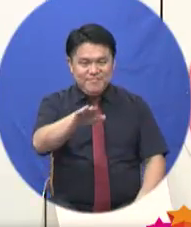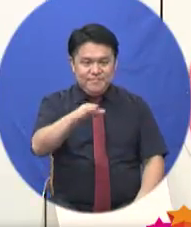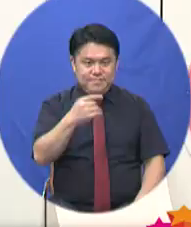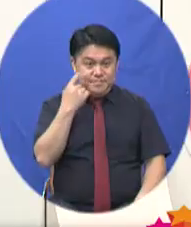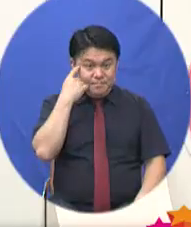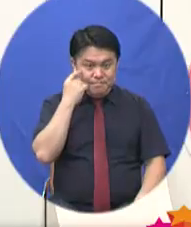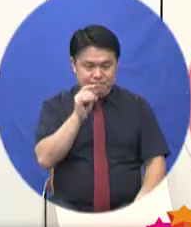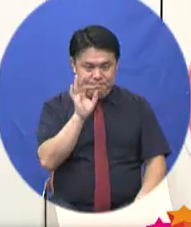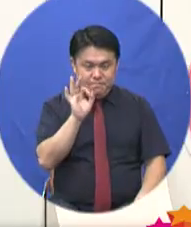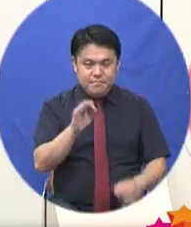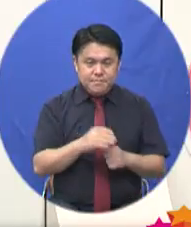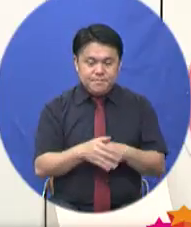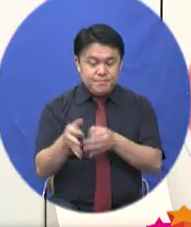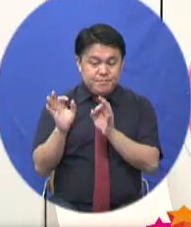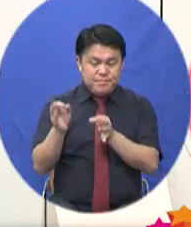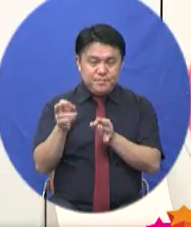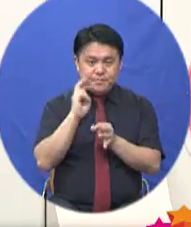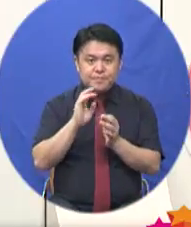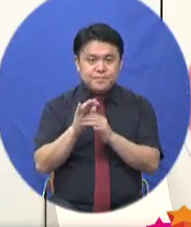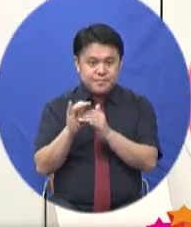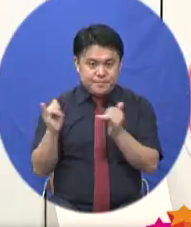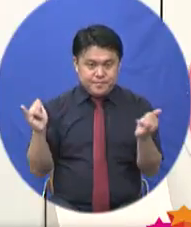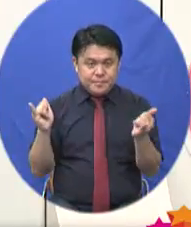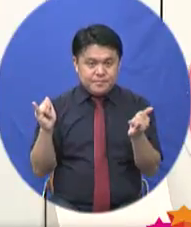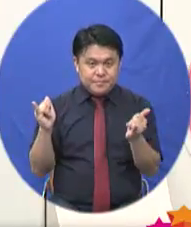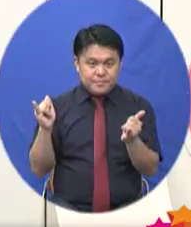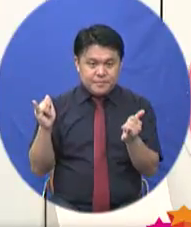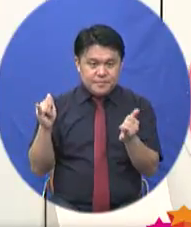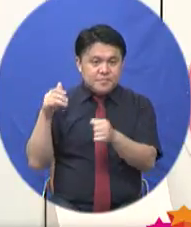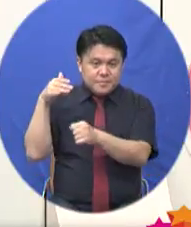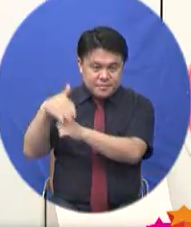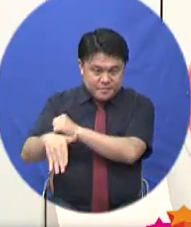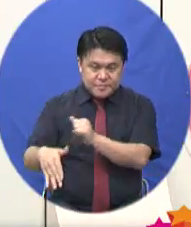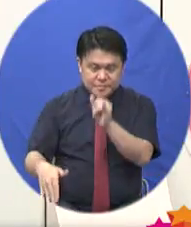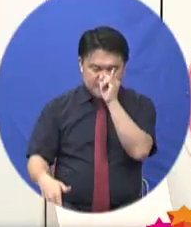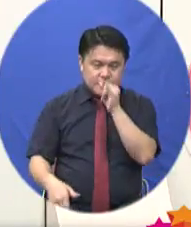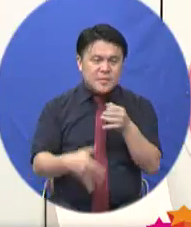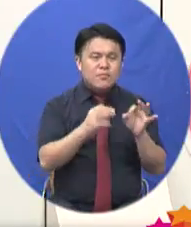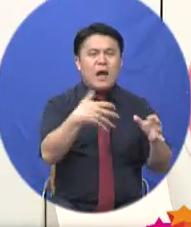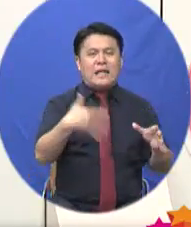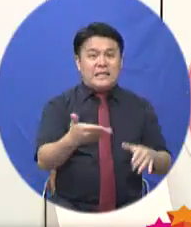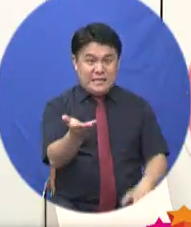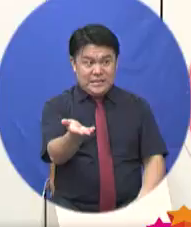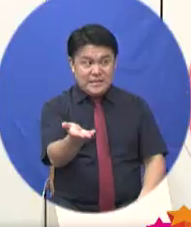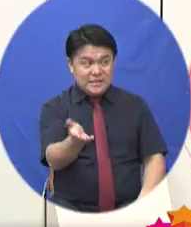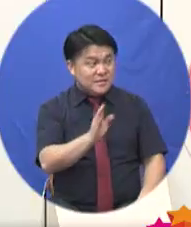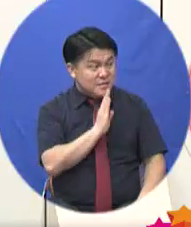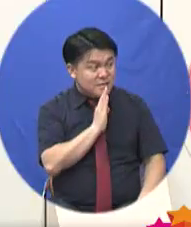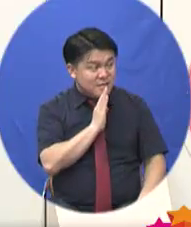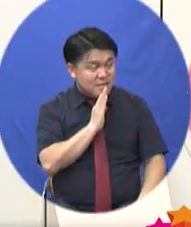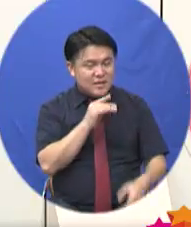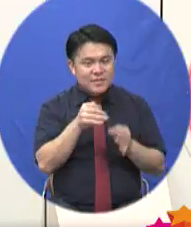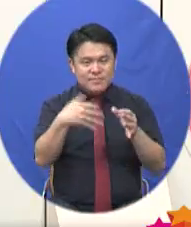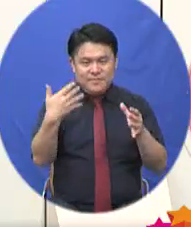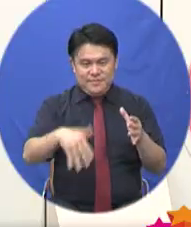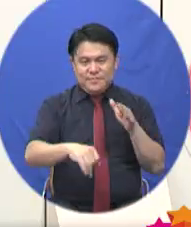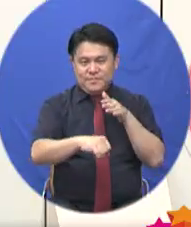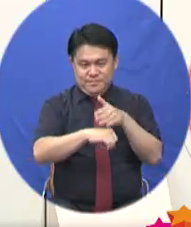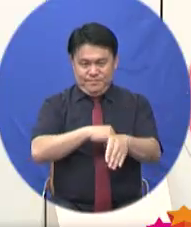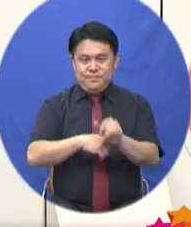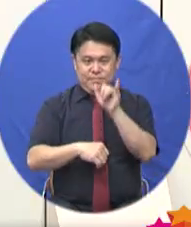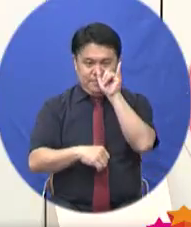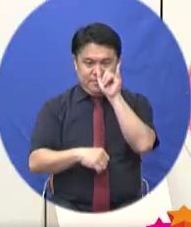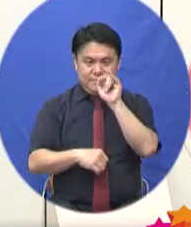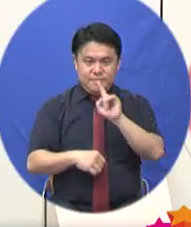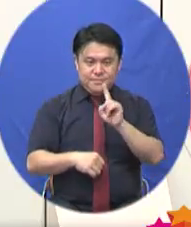왜냐하면요. 네. 네. 이 프로는 프로니까 하는 네. 거고. 네. 아마는 아마추어대로 네.